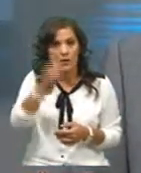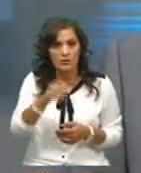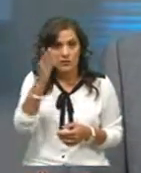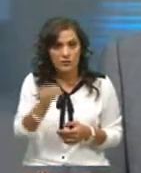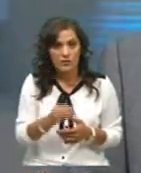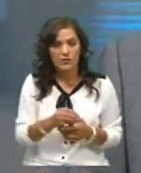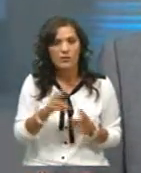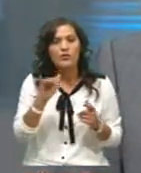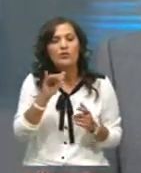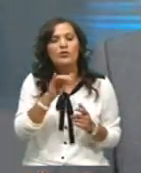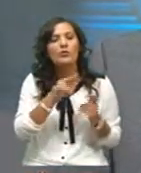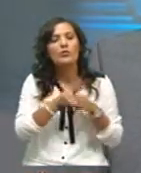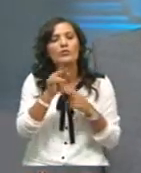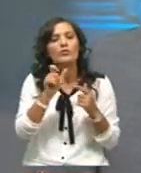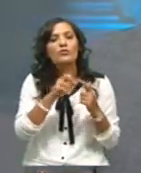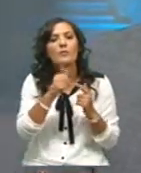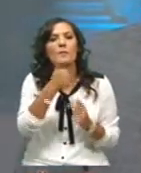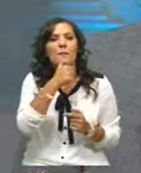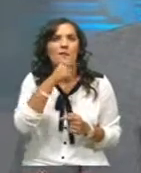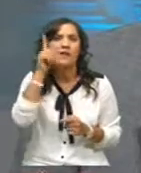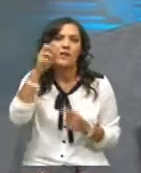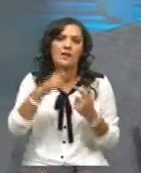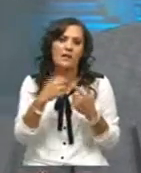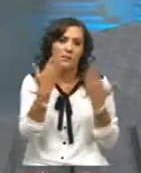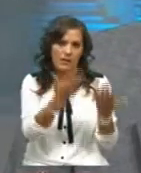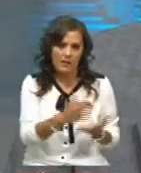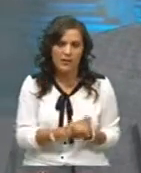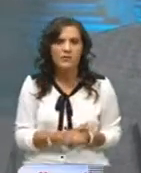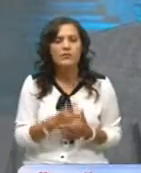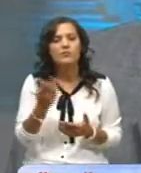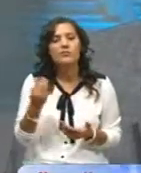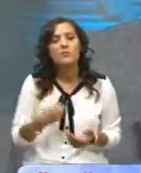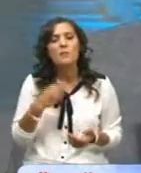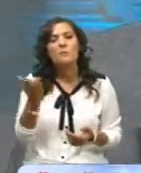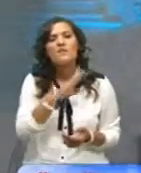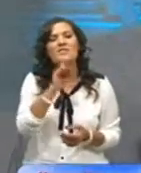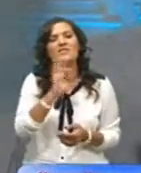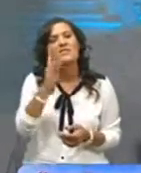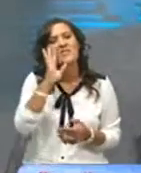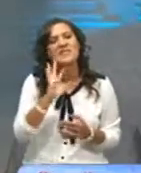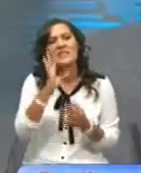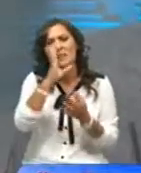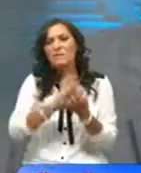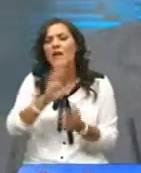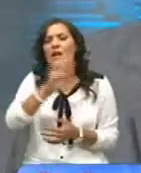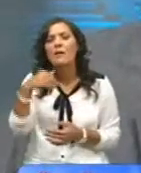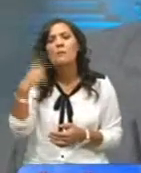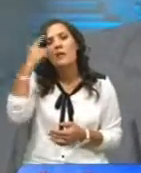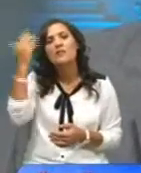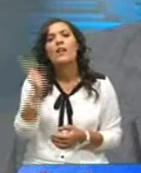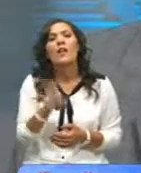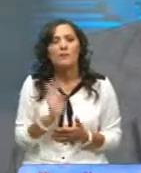Öncelikle Yusuf kardeşimizin babasını Allah'tan rahmet diliyorum Umarım Başka hiç kimsenin başına gelmez